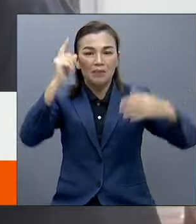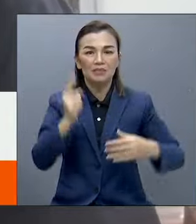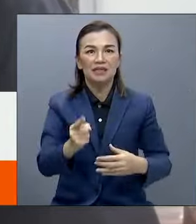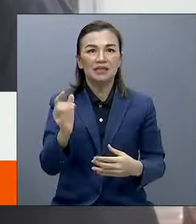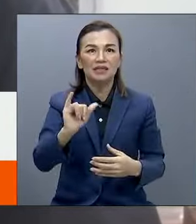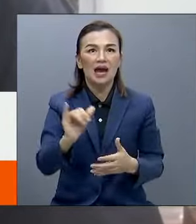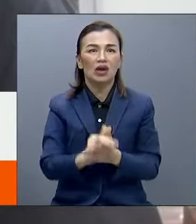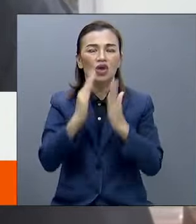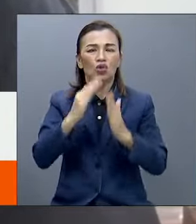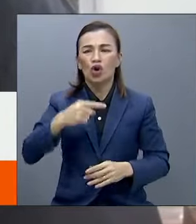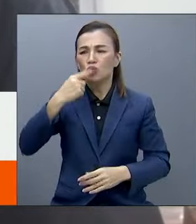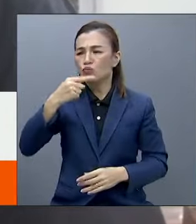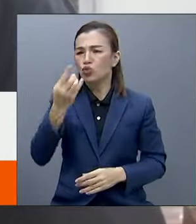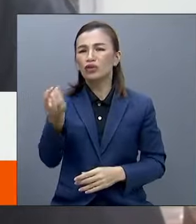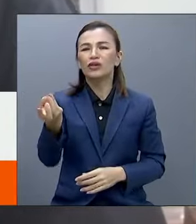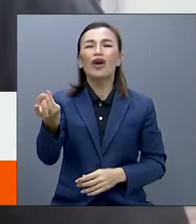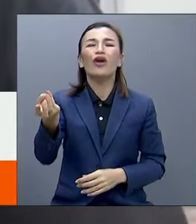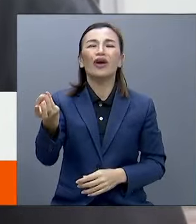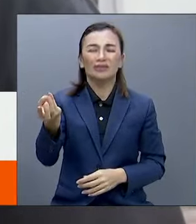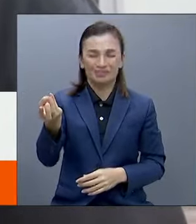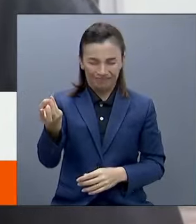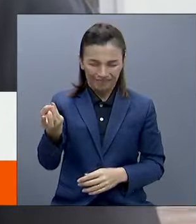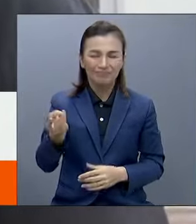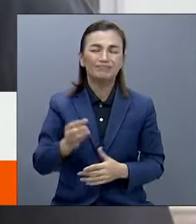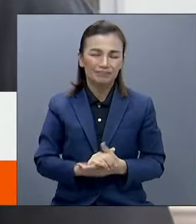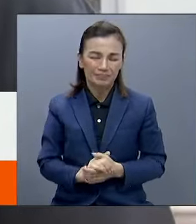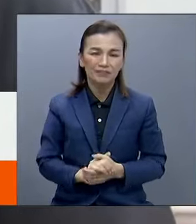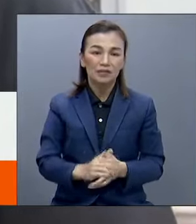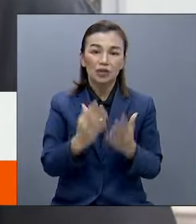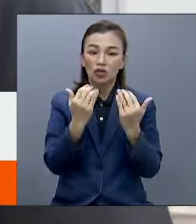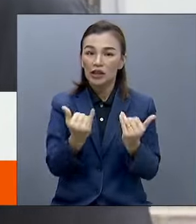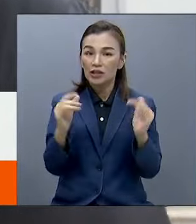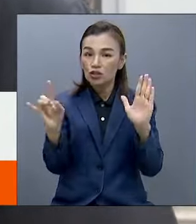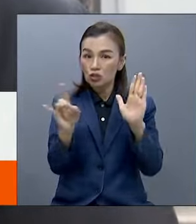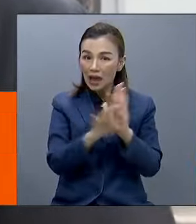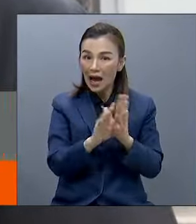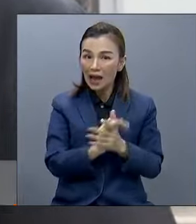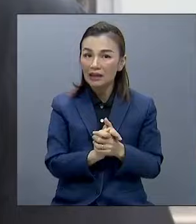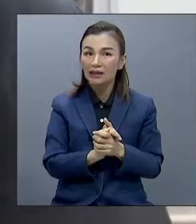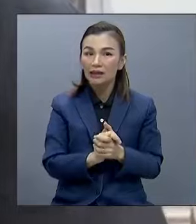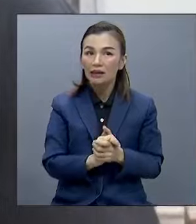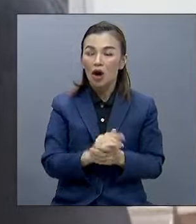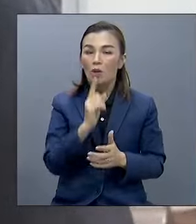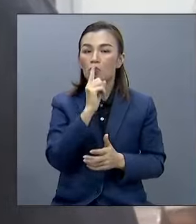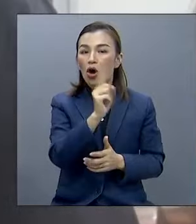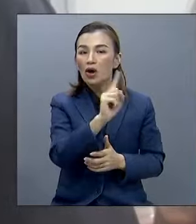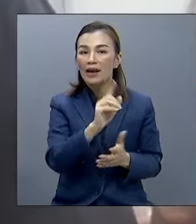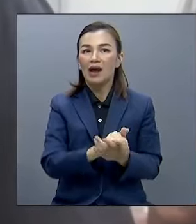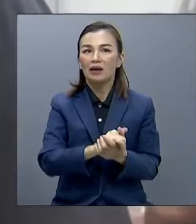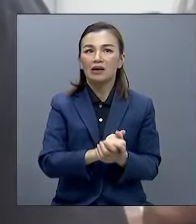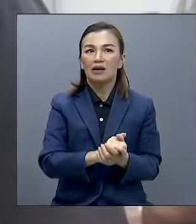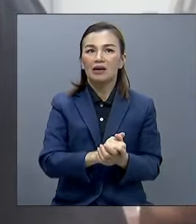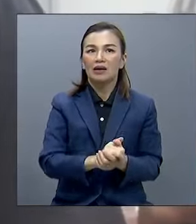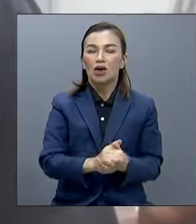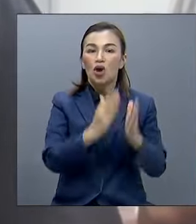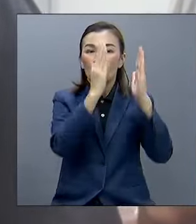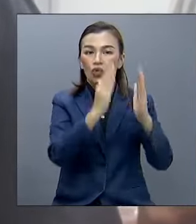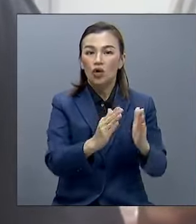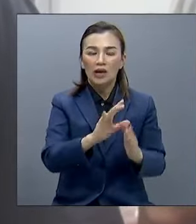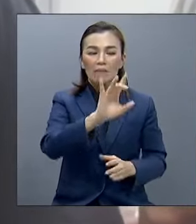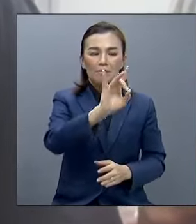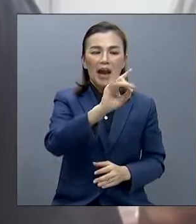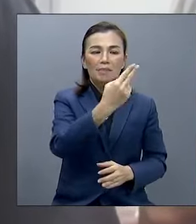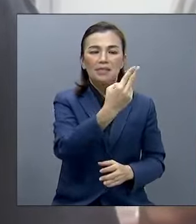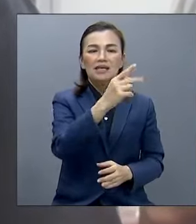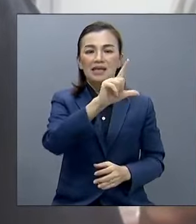ยินคนพูดถึงและไอ้ตรงนี้แหละครับที่อ่าท้ายที่สุดเวลาที่จะตอบทางที่คุณว่ามาว่ามันจะไปถึง 80หมืล้านเลยอะไรต่าง